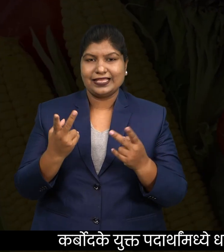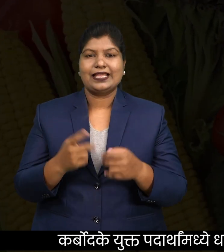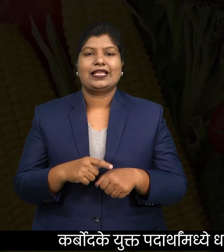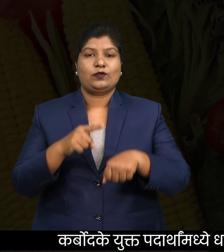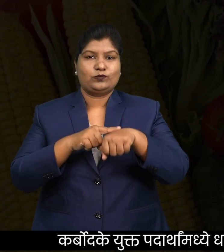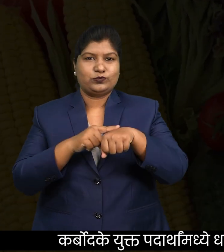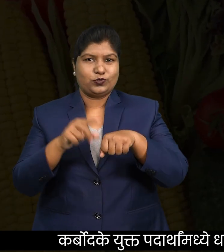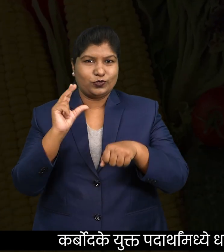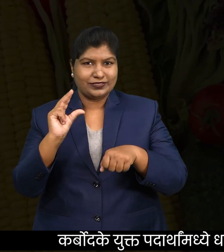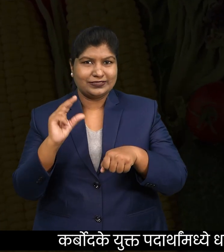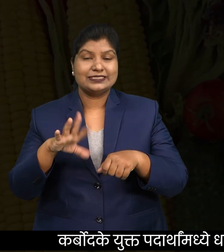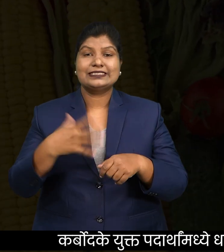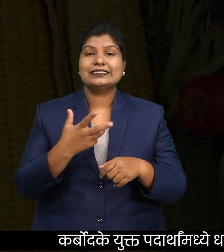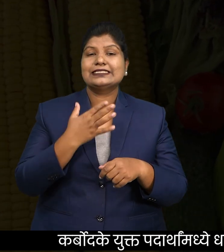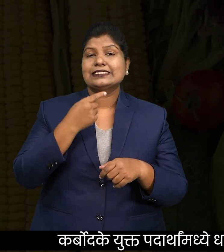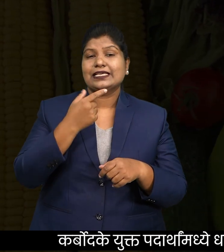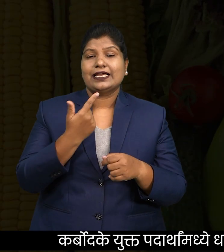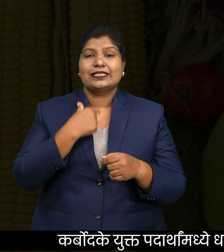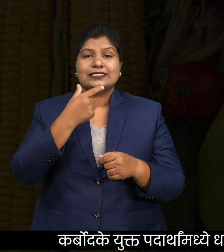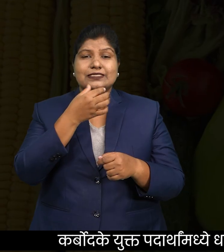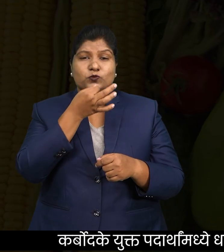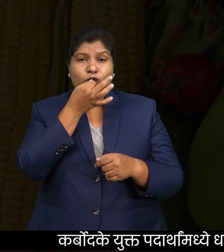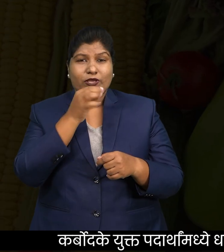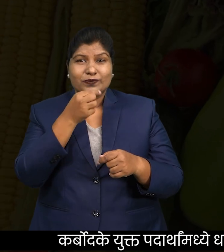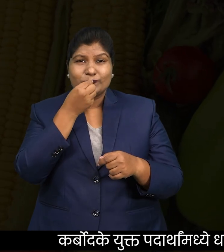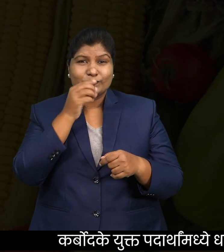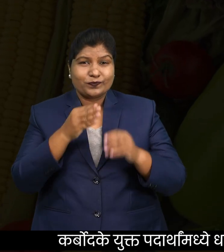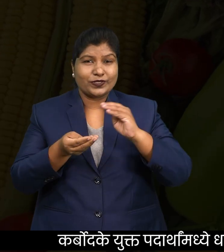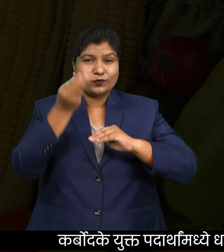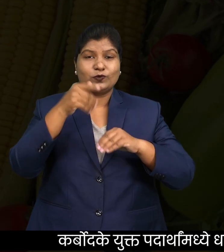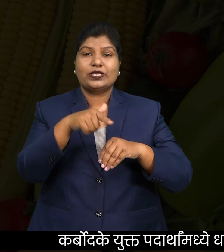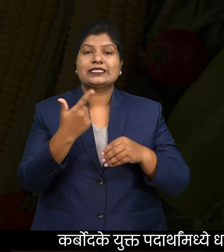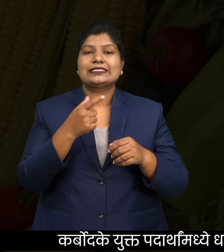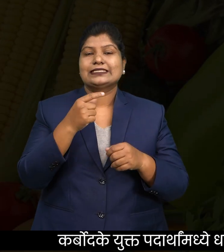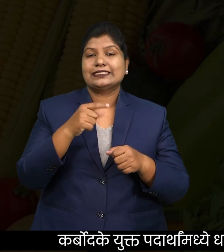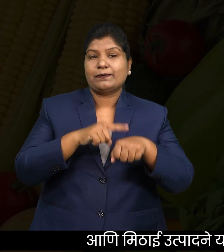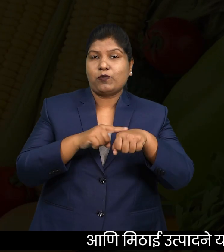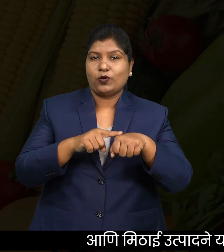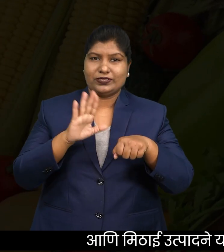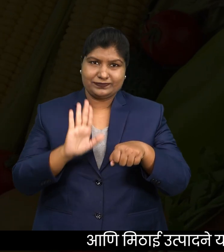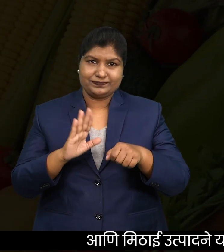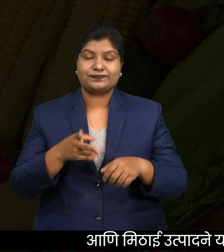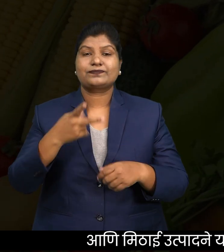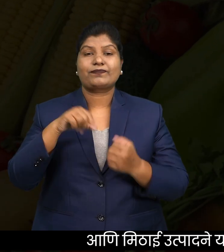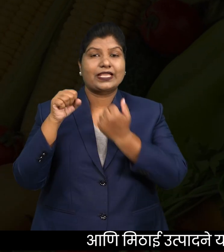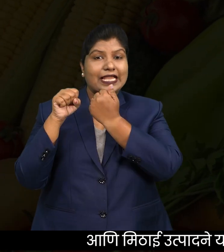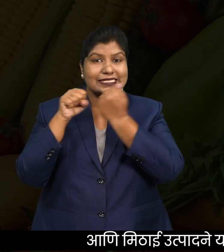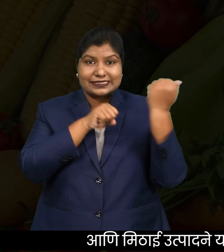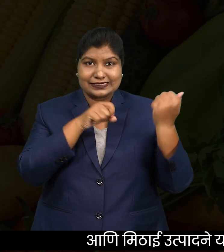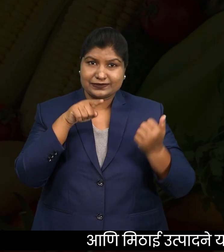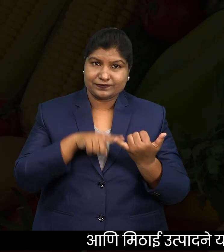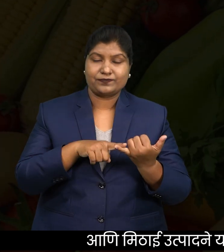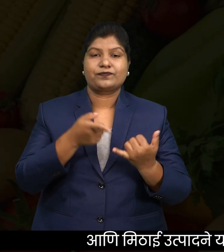ऊस, मध, फळे आणि बेकरी आणि मिठाई